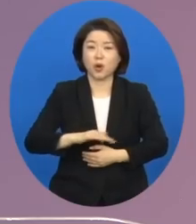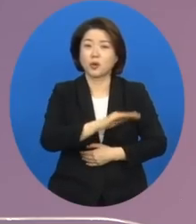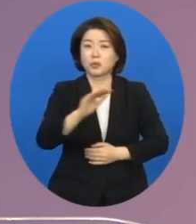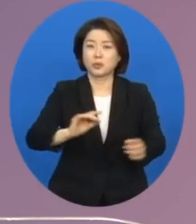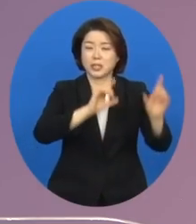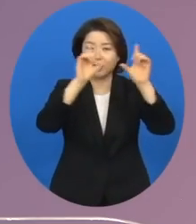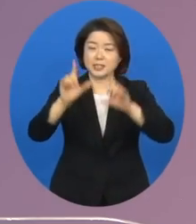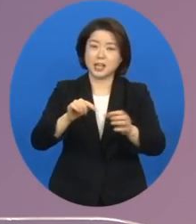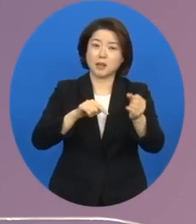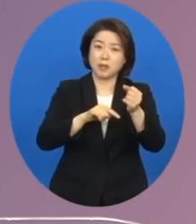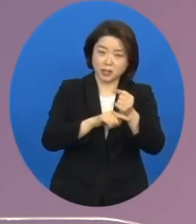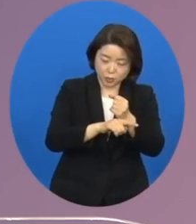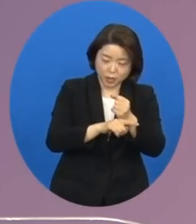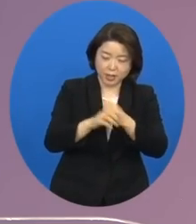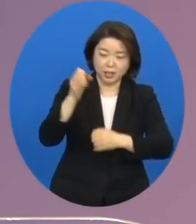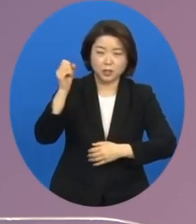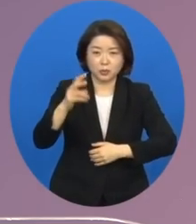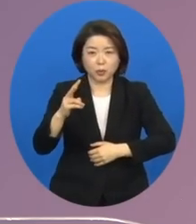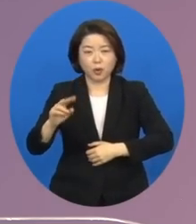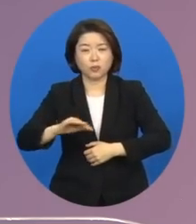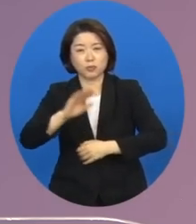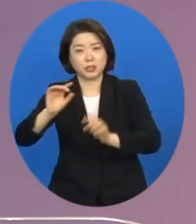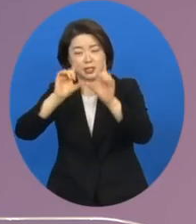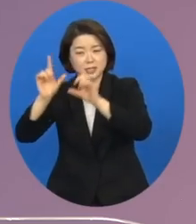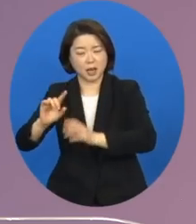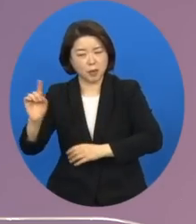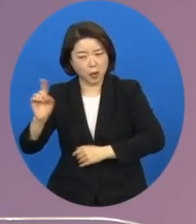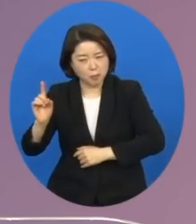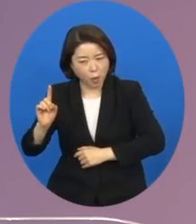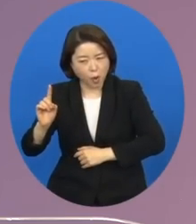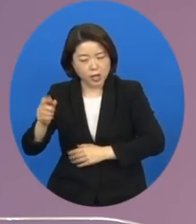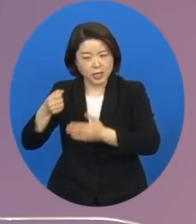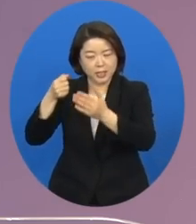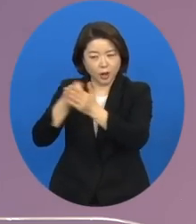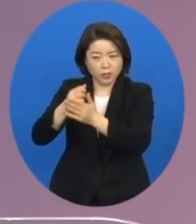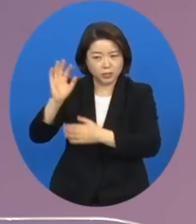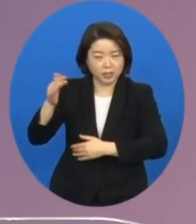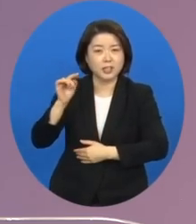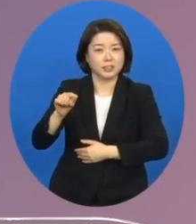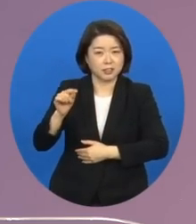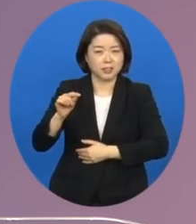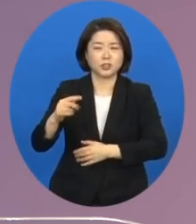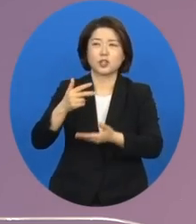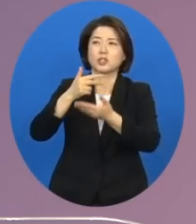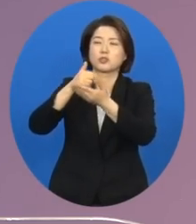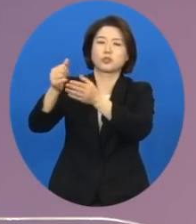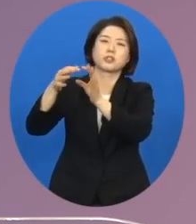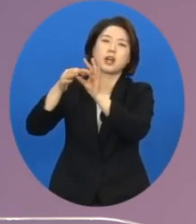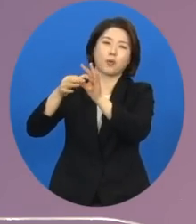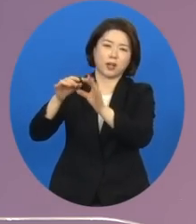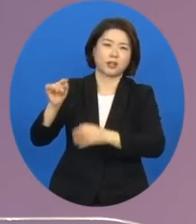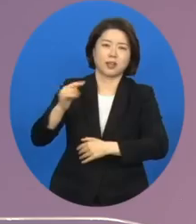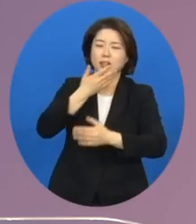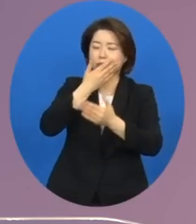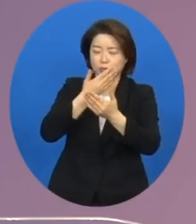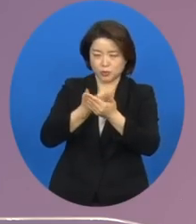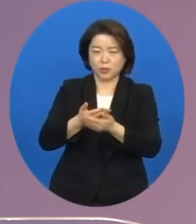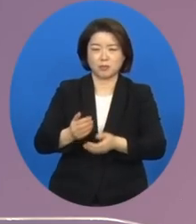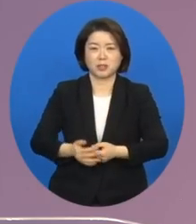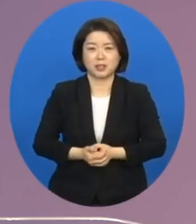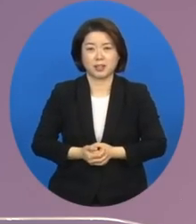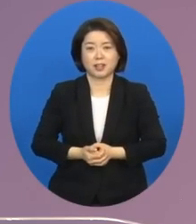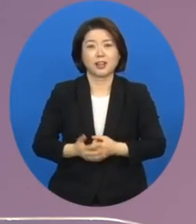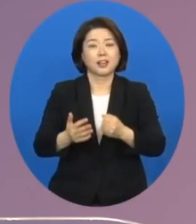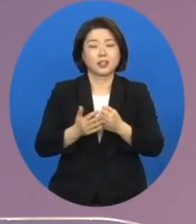삶의 의미와 또 우리 삶이 어떤 것인지가 결정되는 것은 주님과의 관계예요 그렇기 때문에